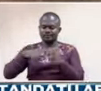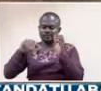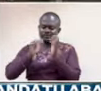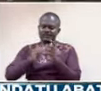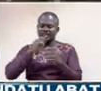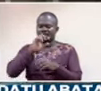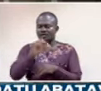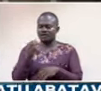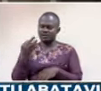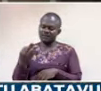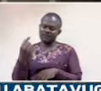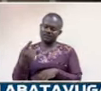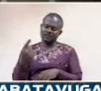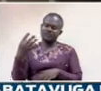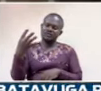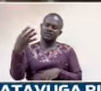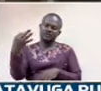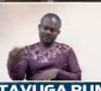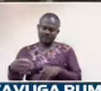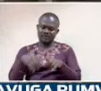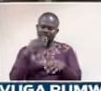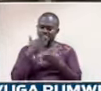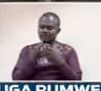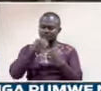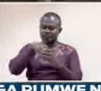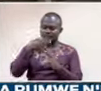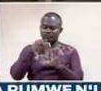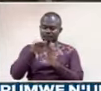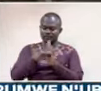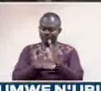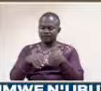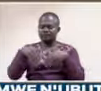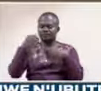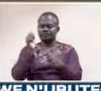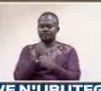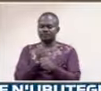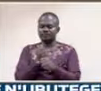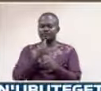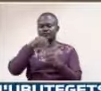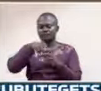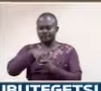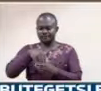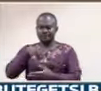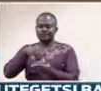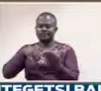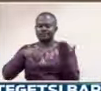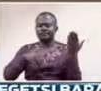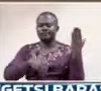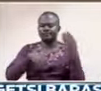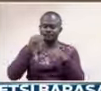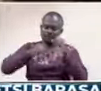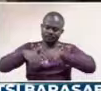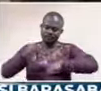hari abandi 3,183 batsinze neza gusa ntibisanga ku rutonde rw'abahawe akazi, harimo abari barahatanye kwigisha amashuri